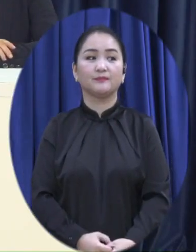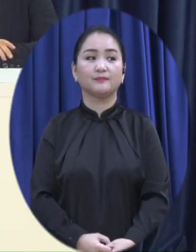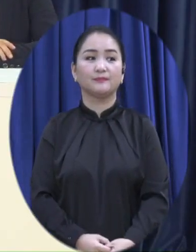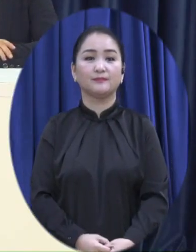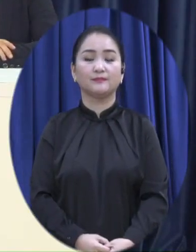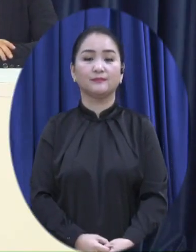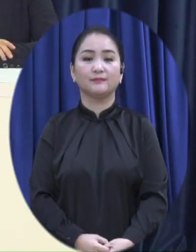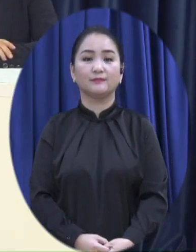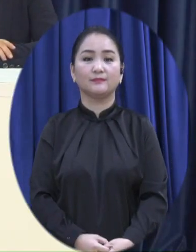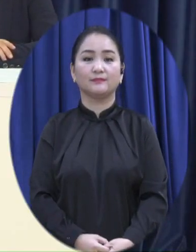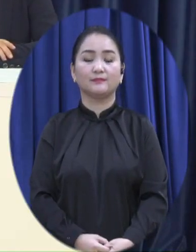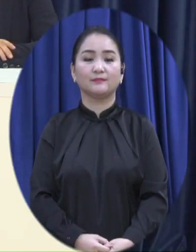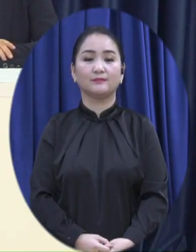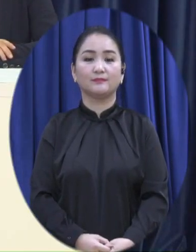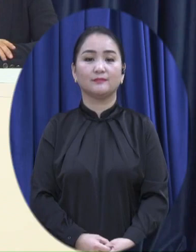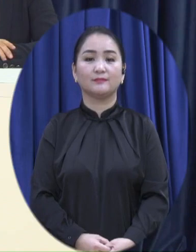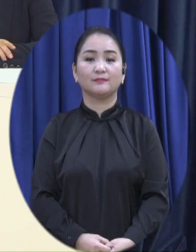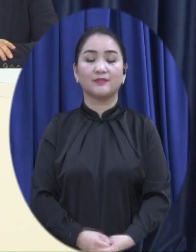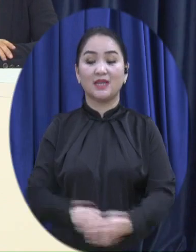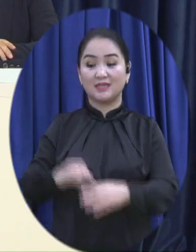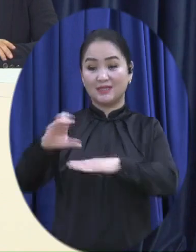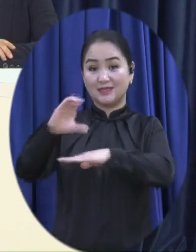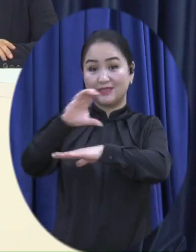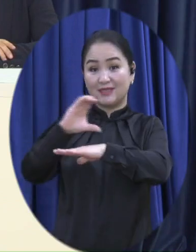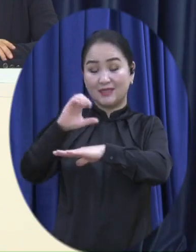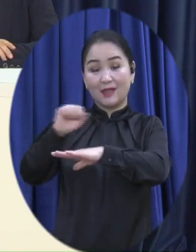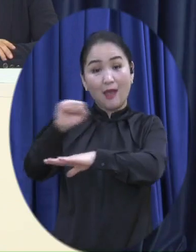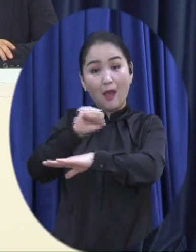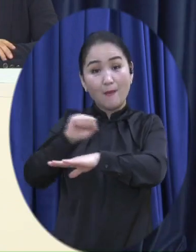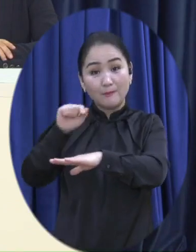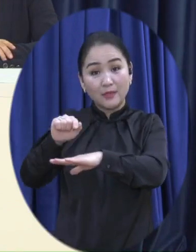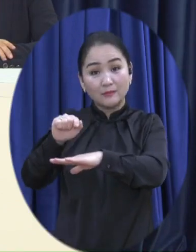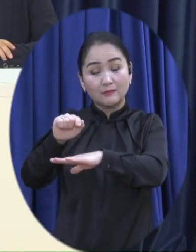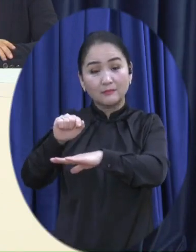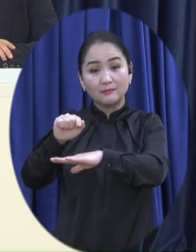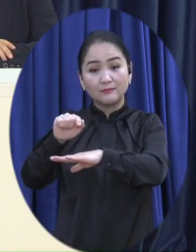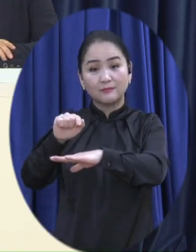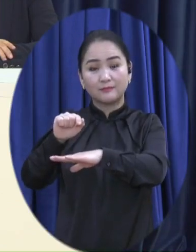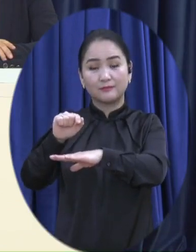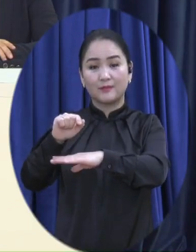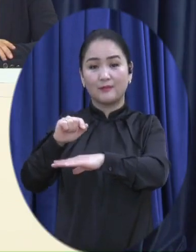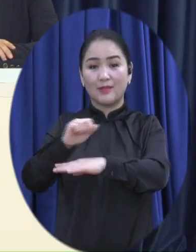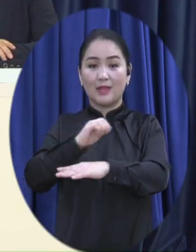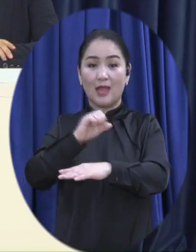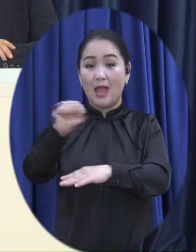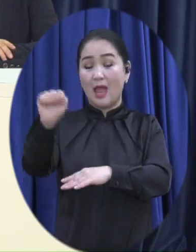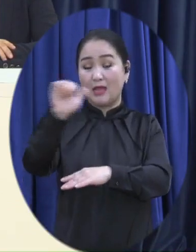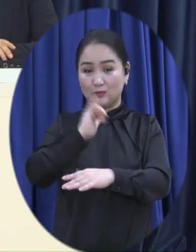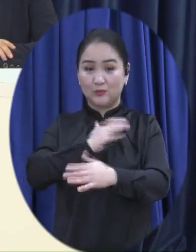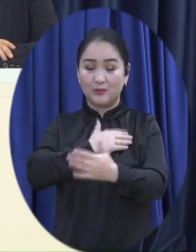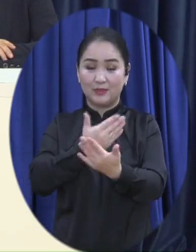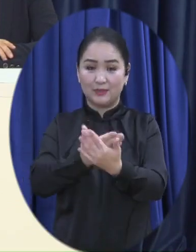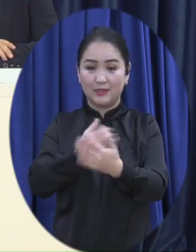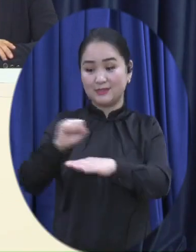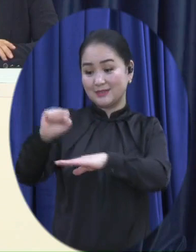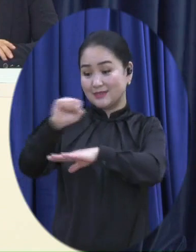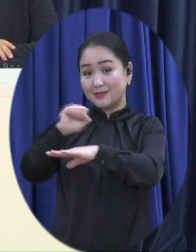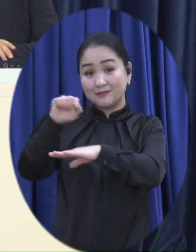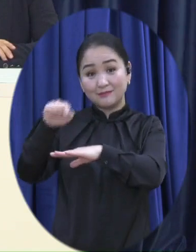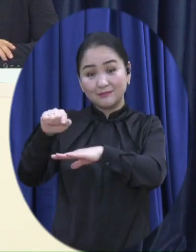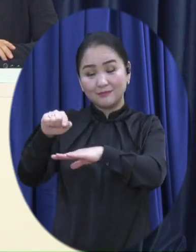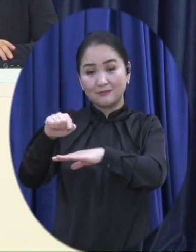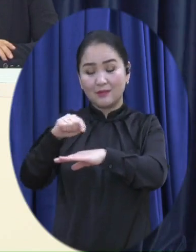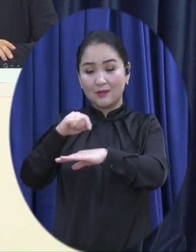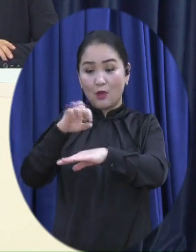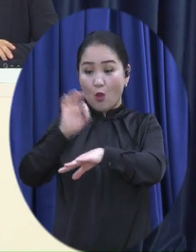Сэлэн. За Сэлэн аймгийн асуулт нь баярлалаа. Сэлэн аймгийн хувьд бол